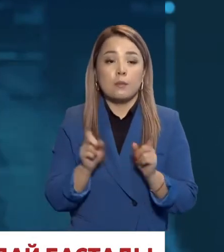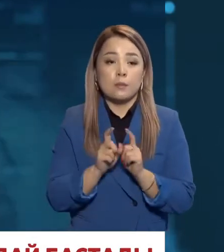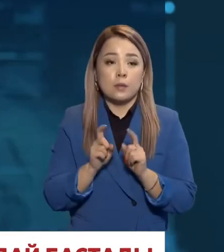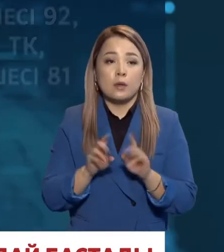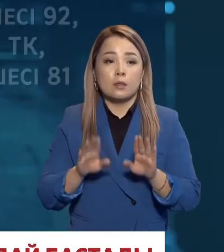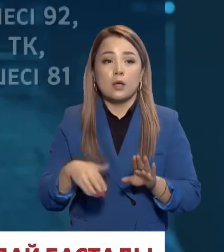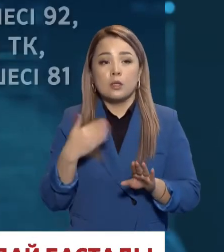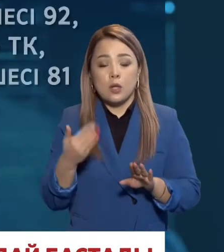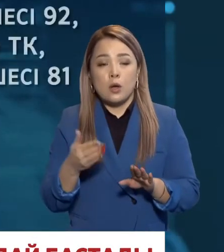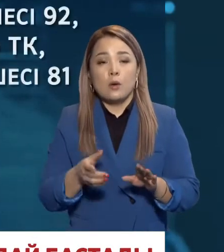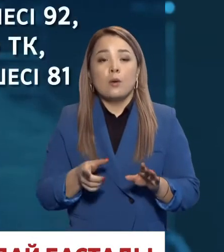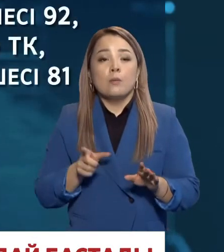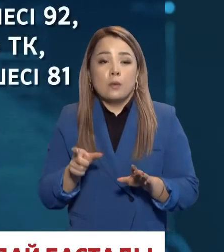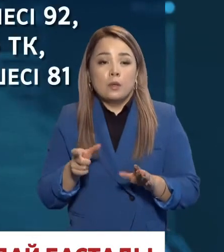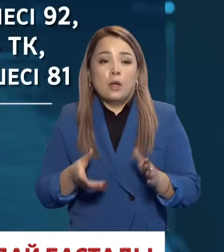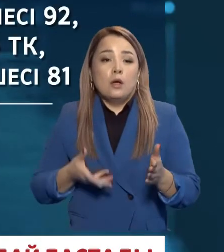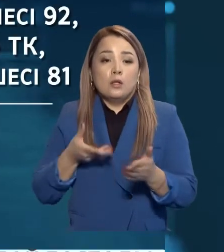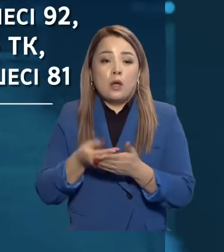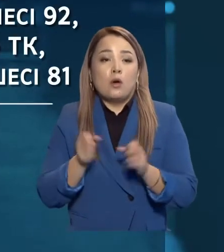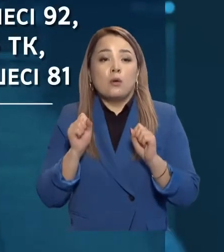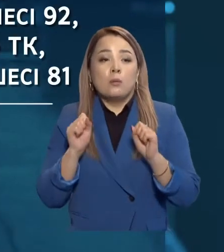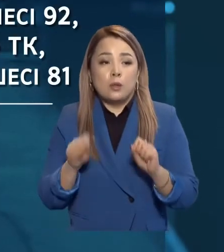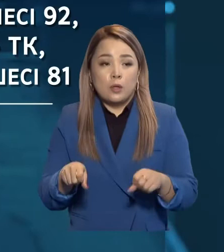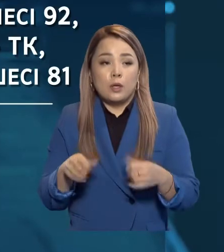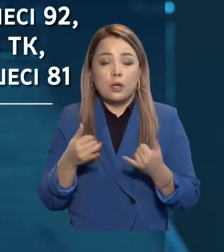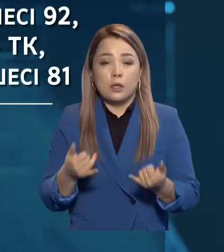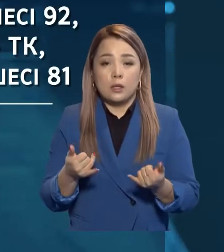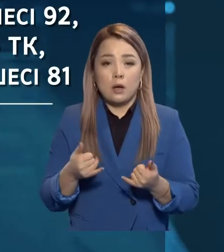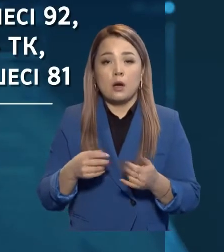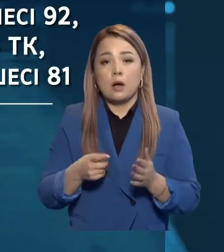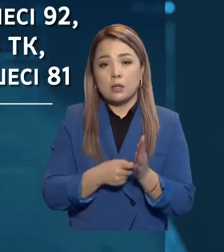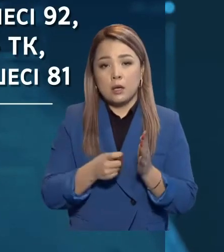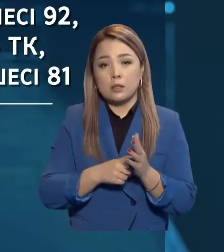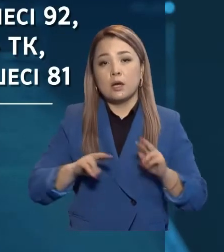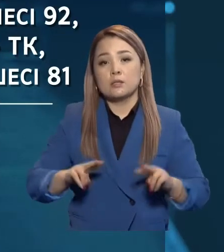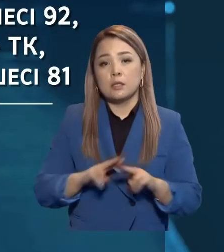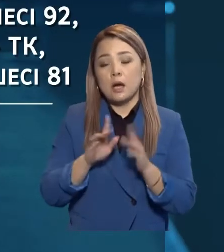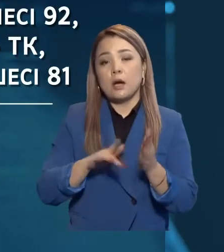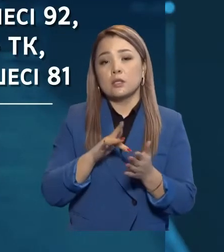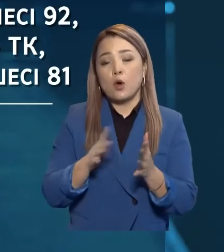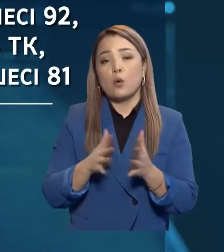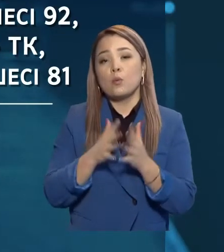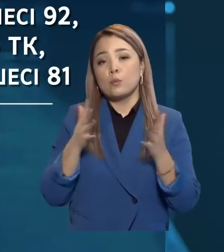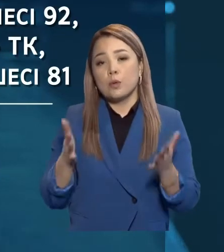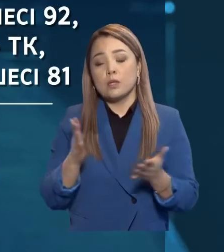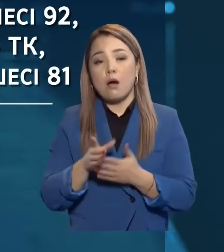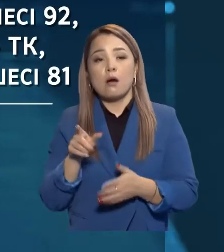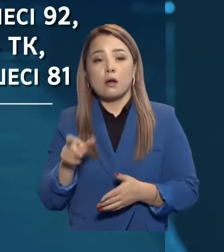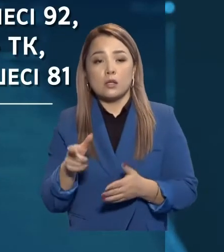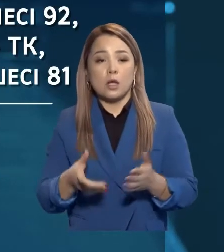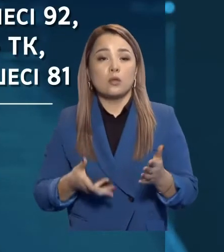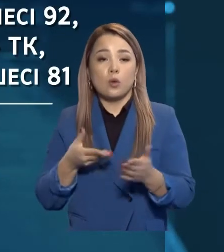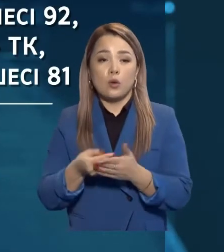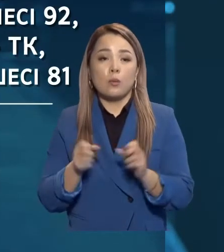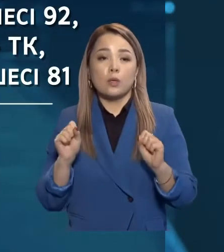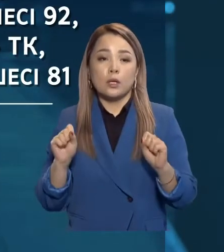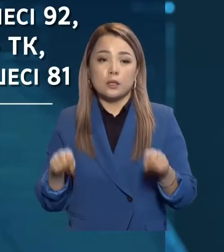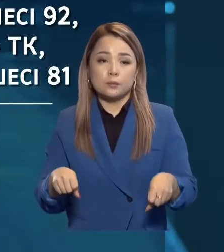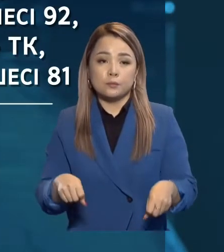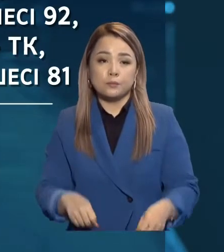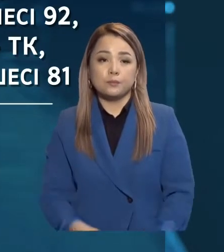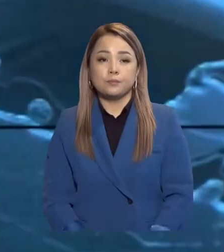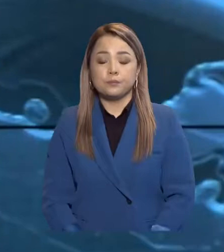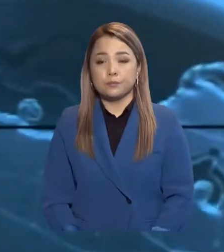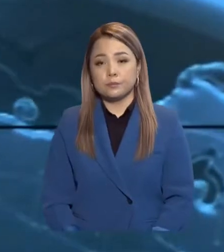дүкендері қолма-қолсыз төлемді қайта іске қосты. Қарағанды мен Елордадағы үлкен сауда орындарында да карталық төлем қол жетімді.